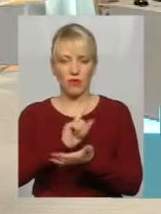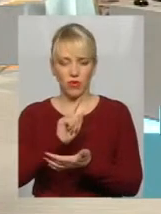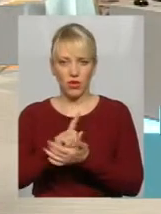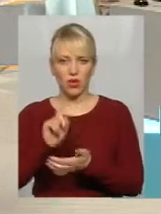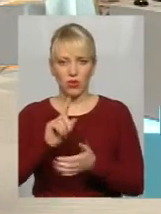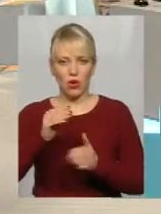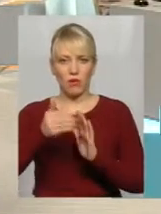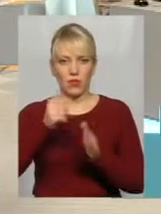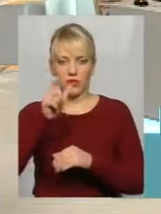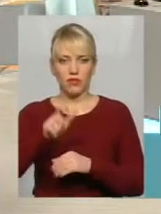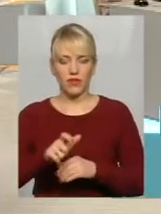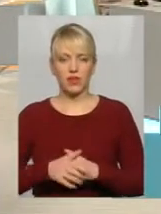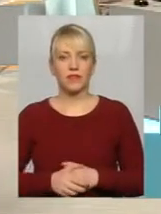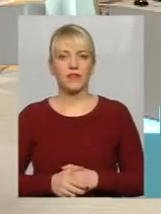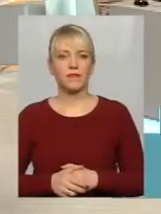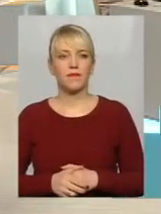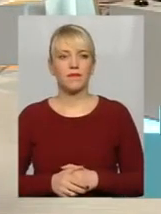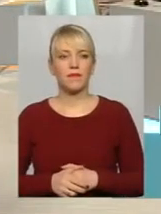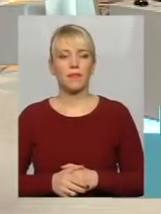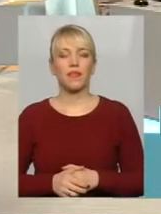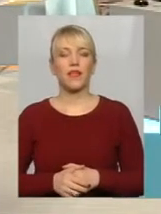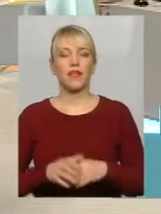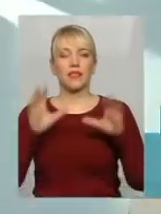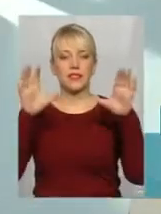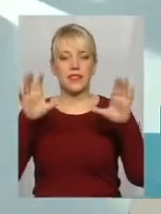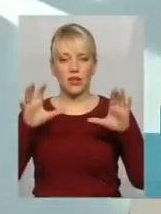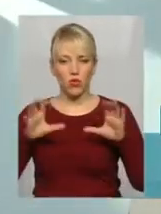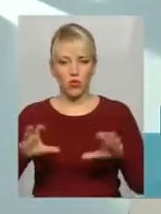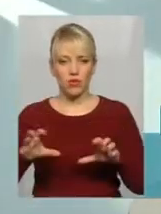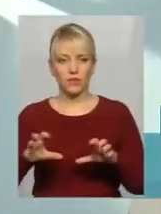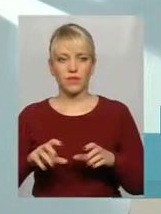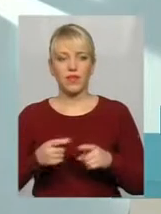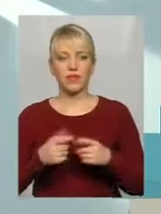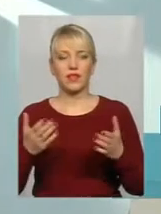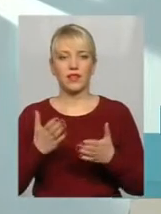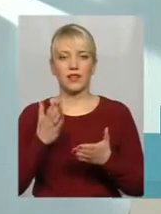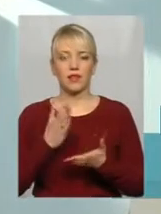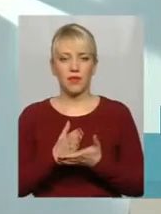призовник Ні, був закон загального, який мав